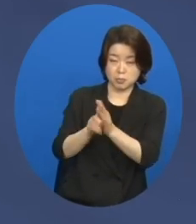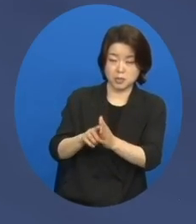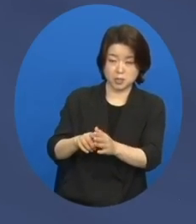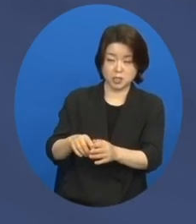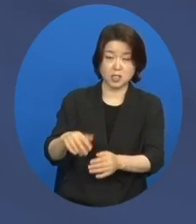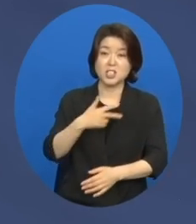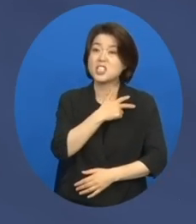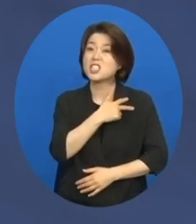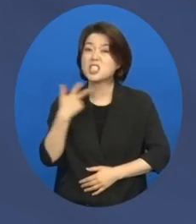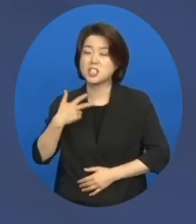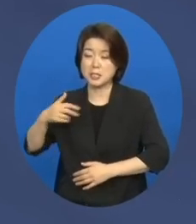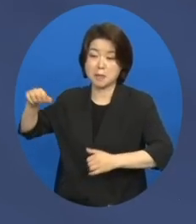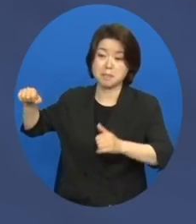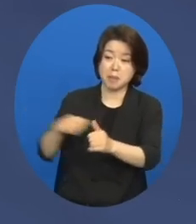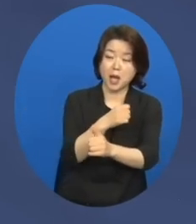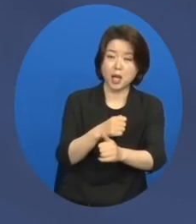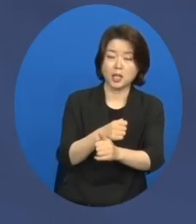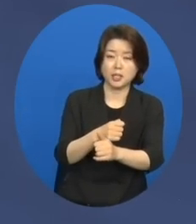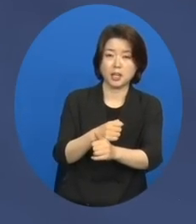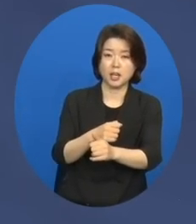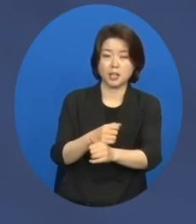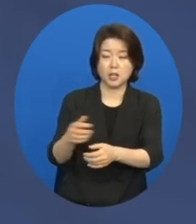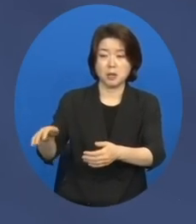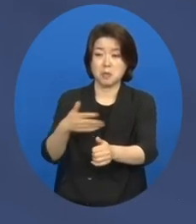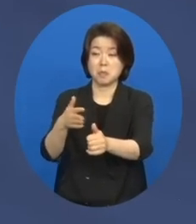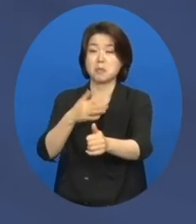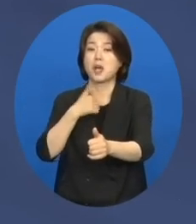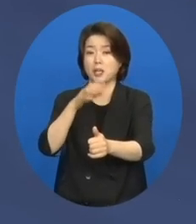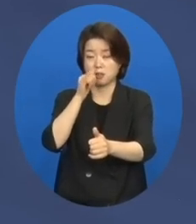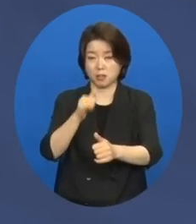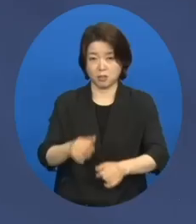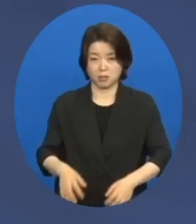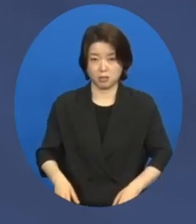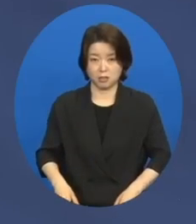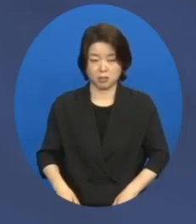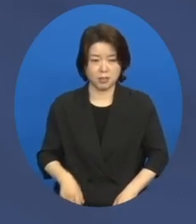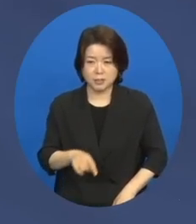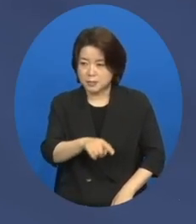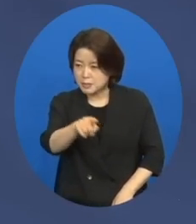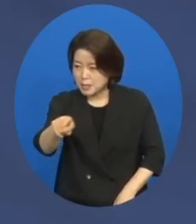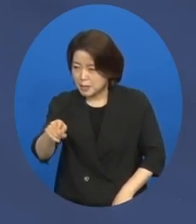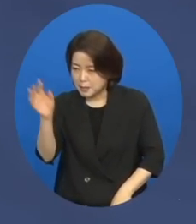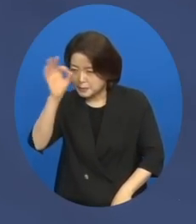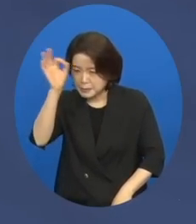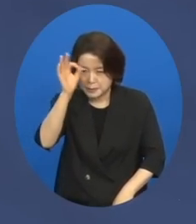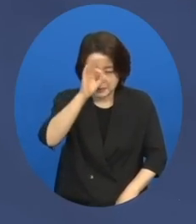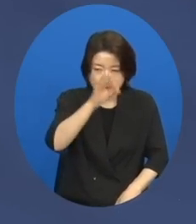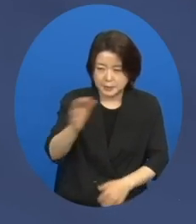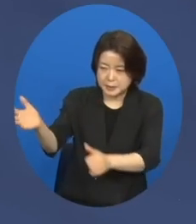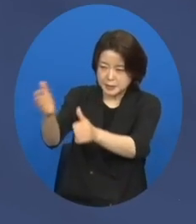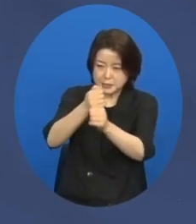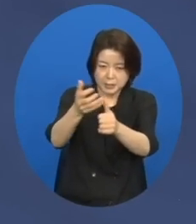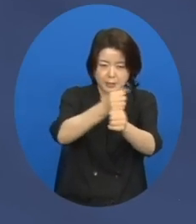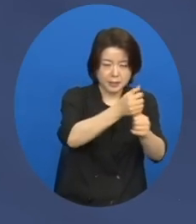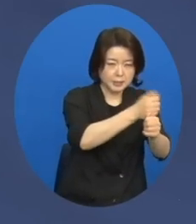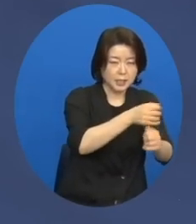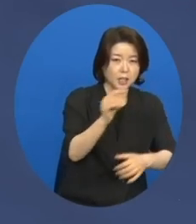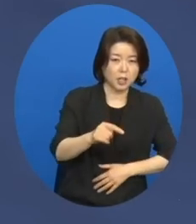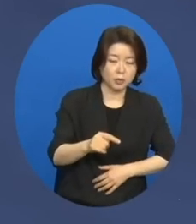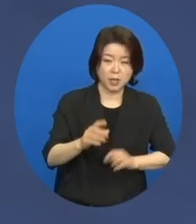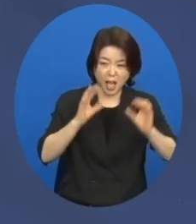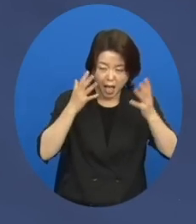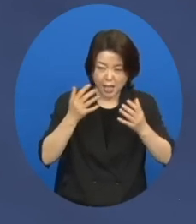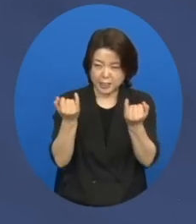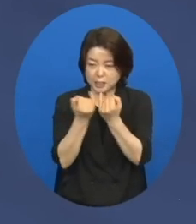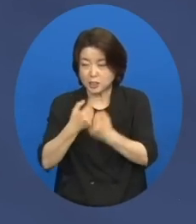때려 죽이는데 주모자입니다. 다메섹 이웃성까지 샅샅이 잡아가지고 어린아이로부터 시작해서 여자고